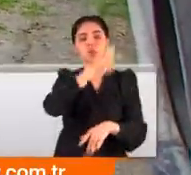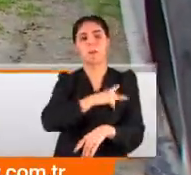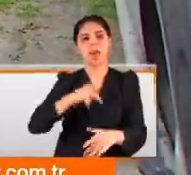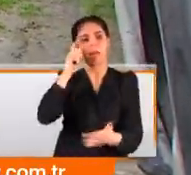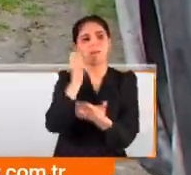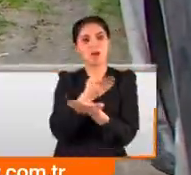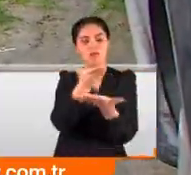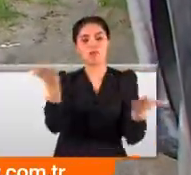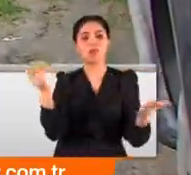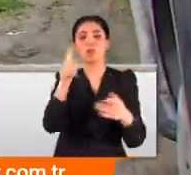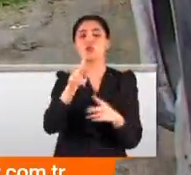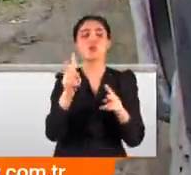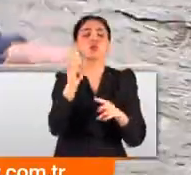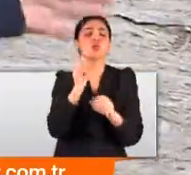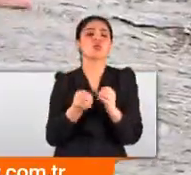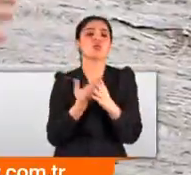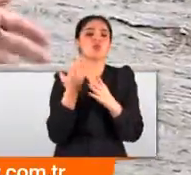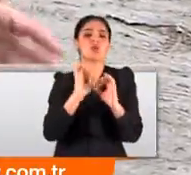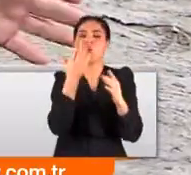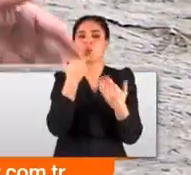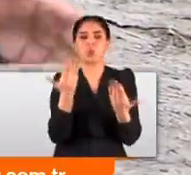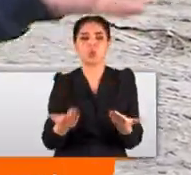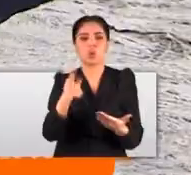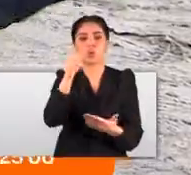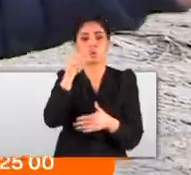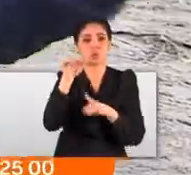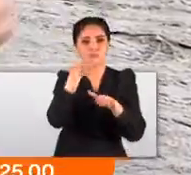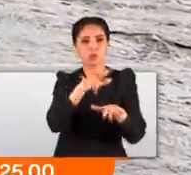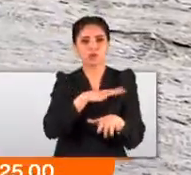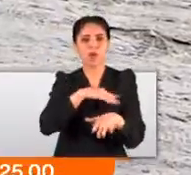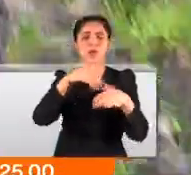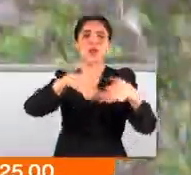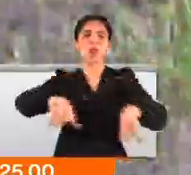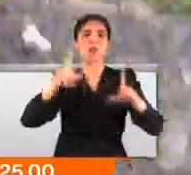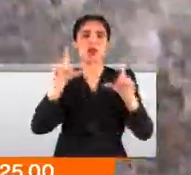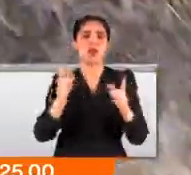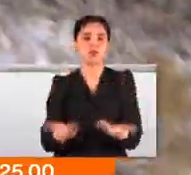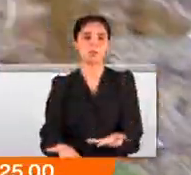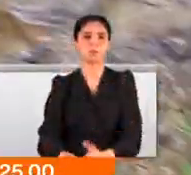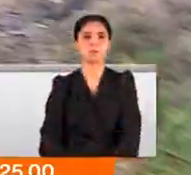müracaat etti ama bir sonuç çıkmadı. Orada çıkan suyu bir an evvel önlenmesi lazım.